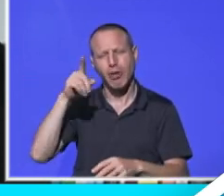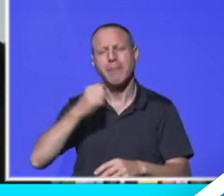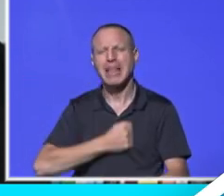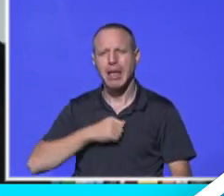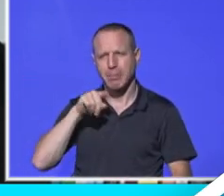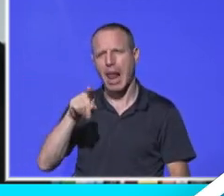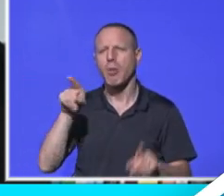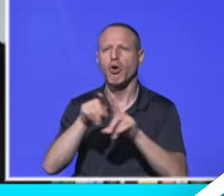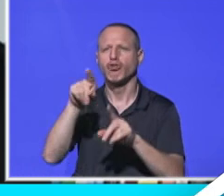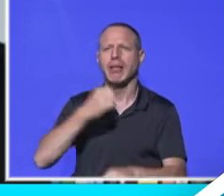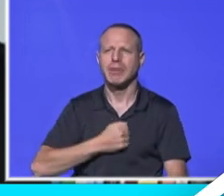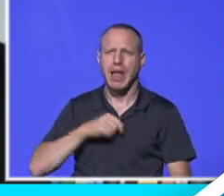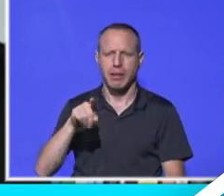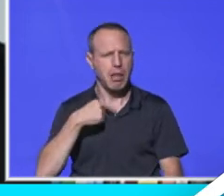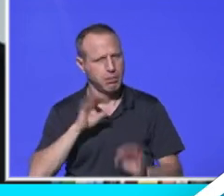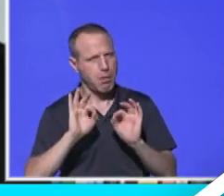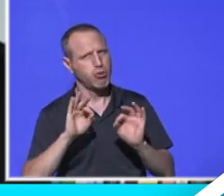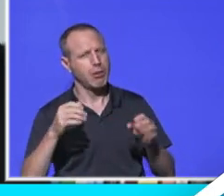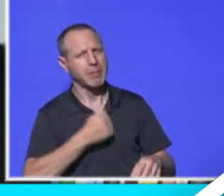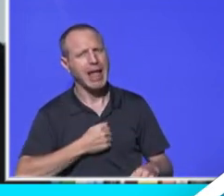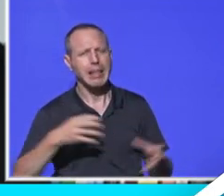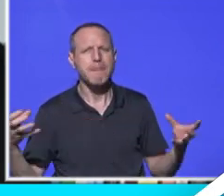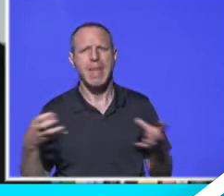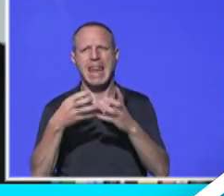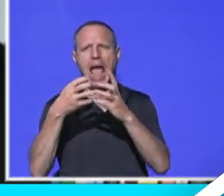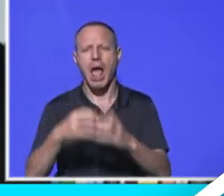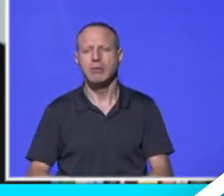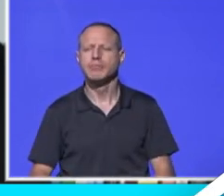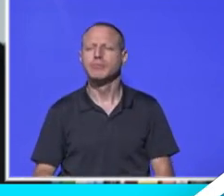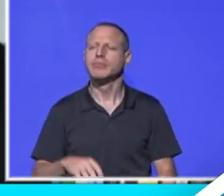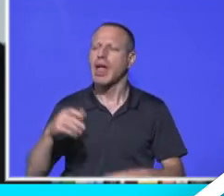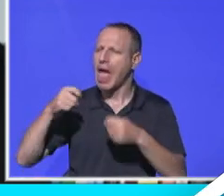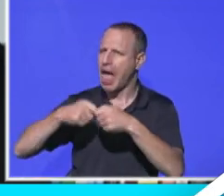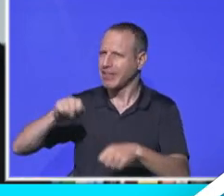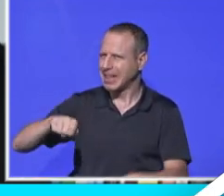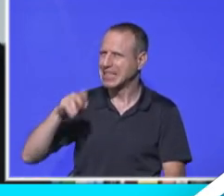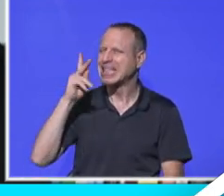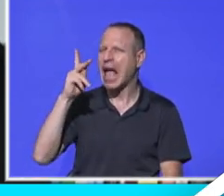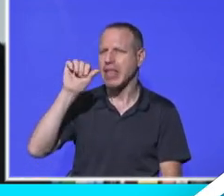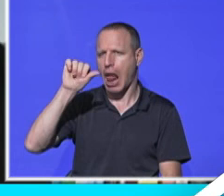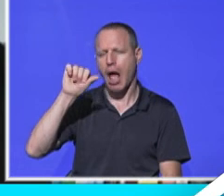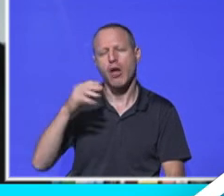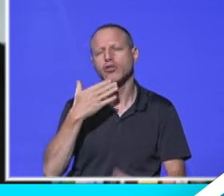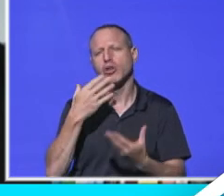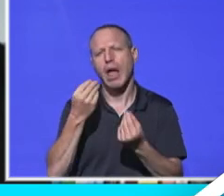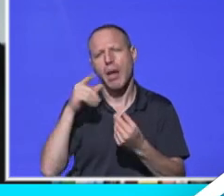אליהם. אני ממש מתגעגעת למליאה. כן, כן, אז חברת הכנסת קרין אלהרר, תודה רבה לך, ושתהיה לך שנה